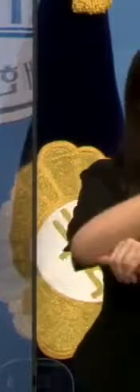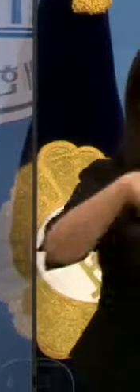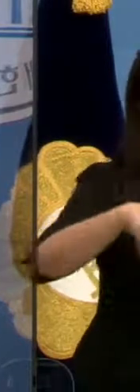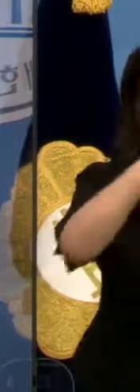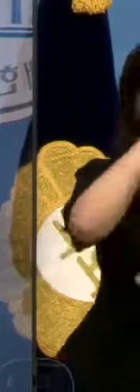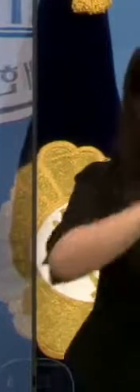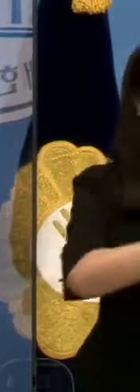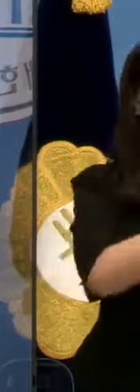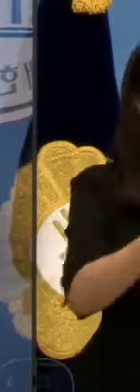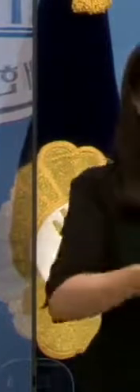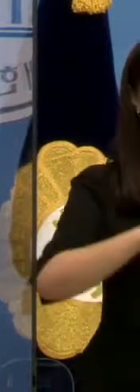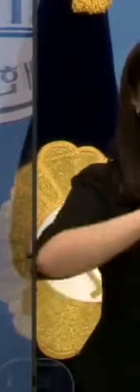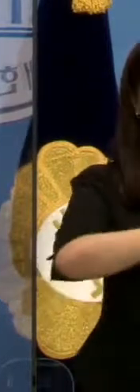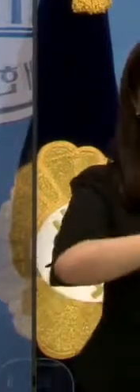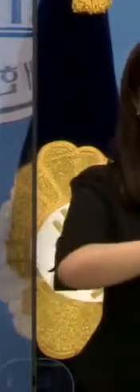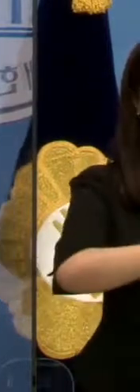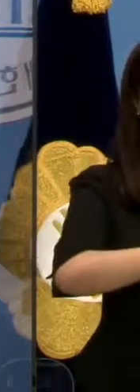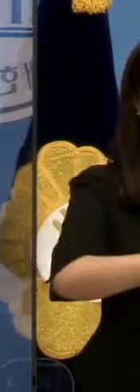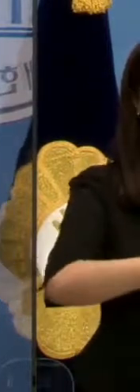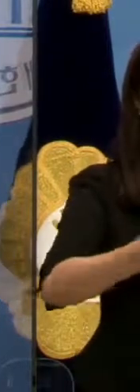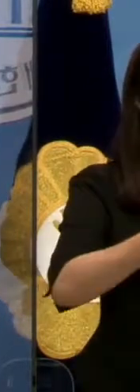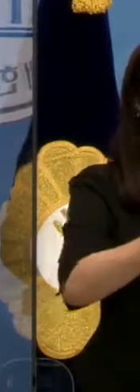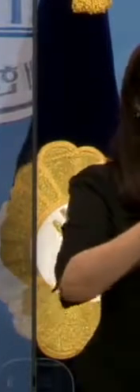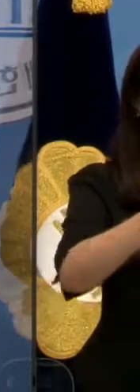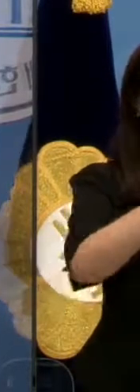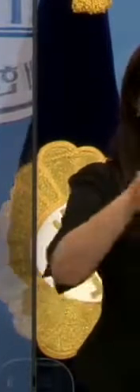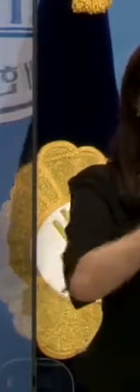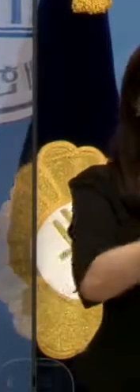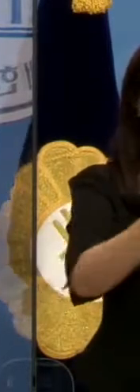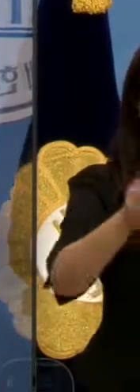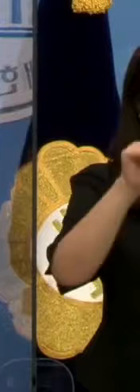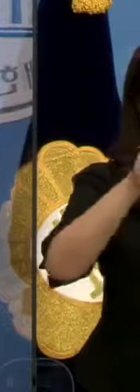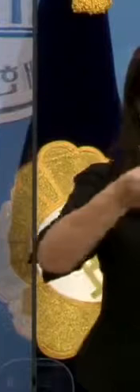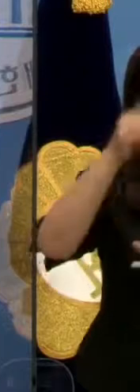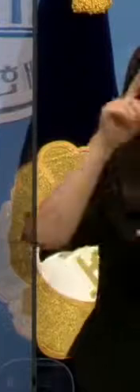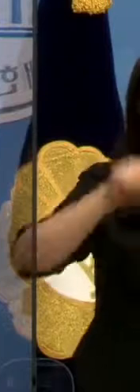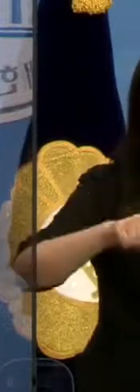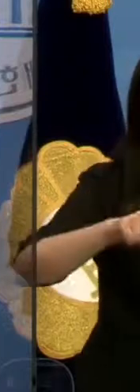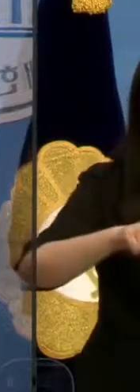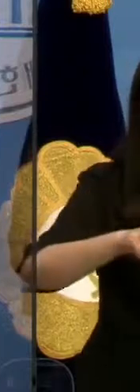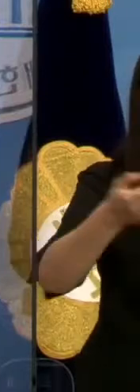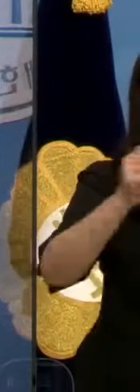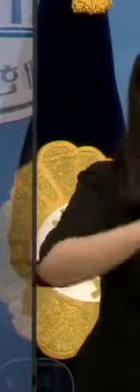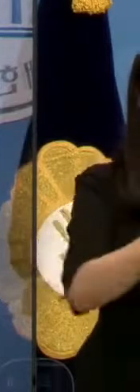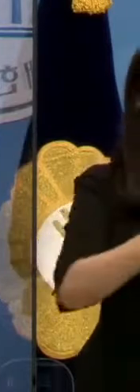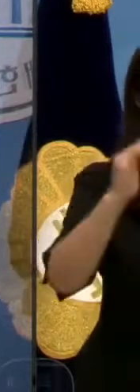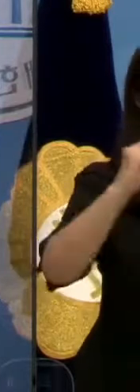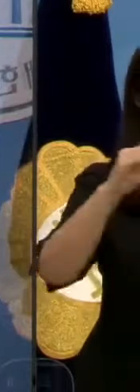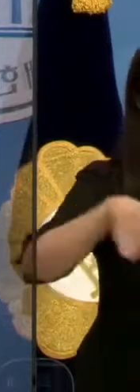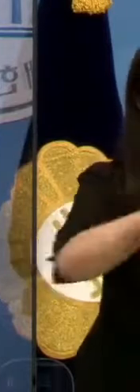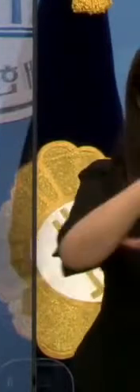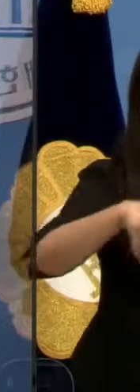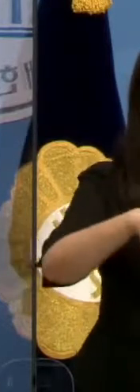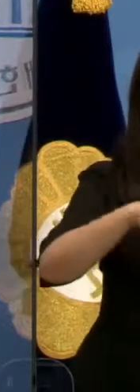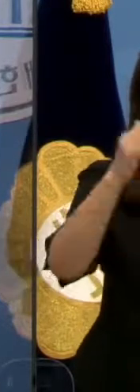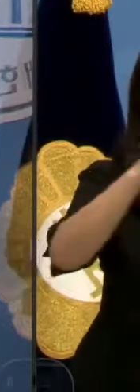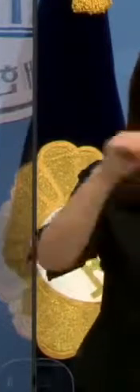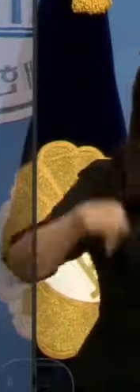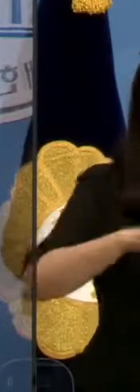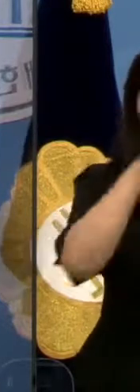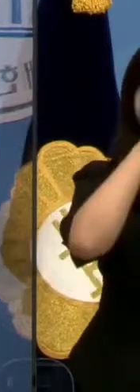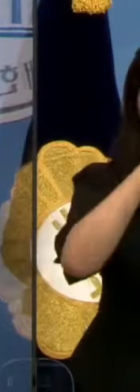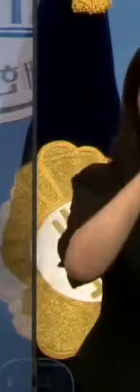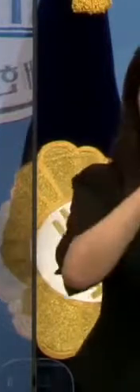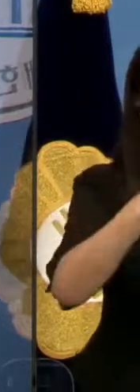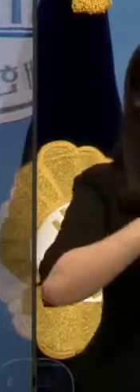높이겠습니다. 분양가를 유지하고 품질과 만족도는 높일 것입니다. 공공주택을 내 집 마련의 꿈을 이룰 수 있는